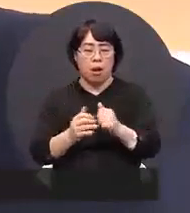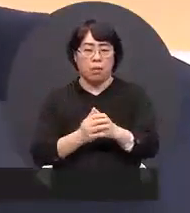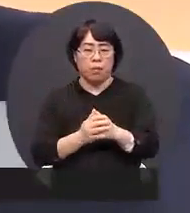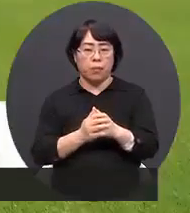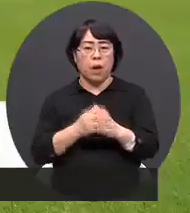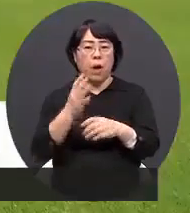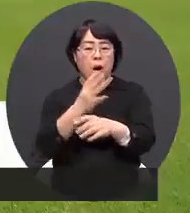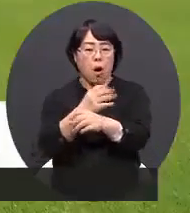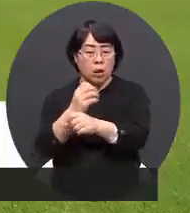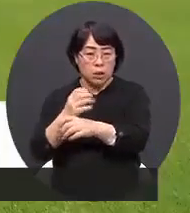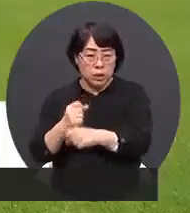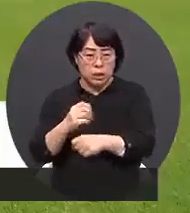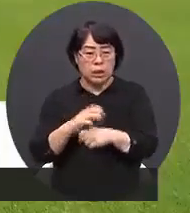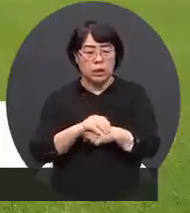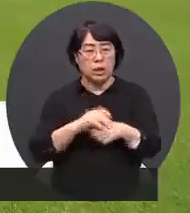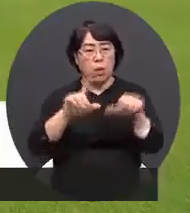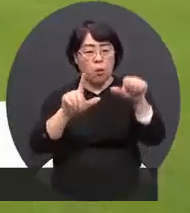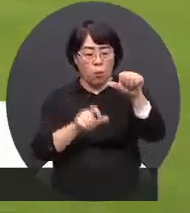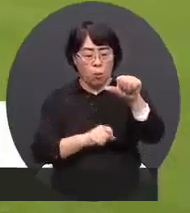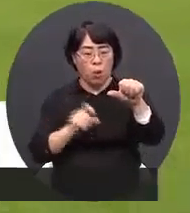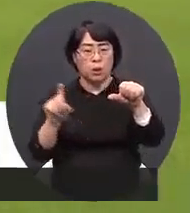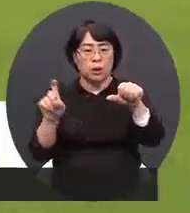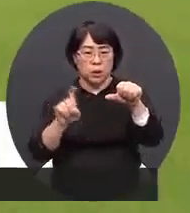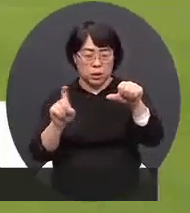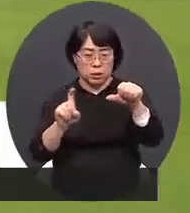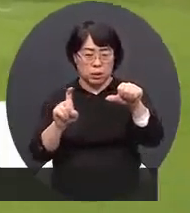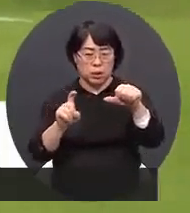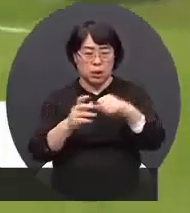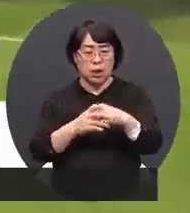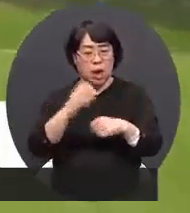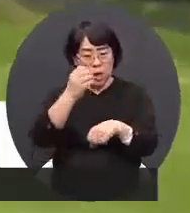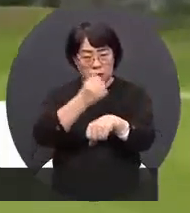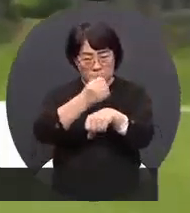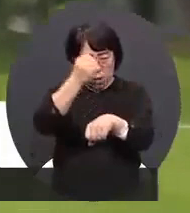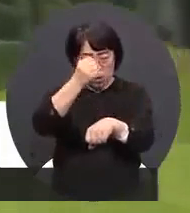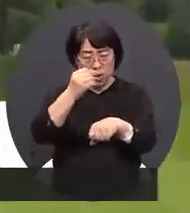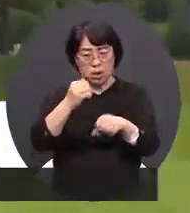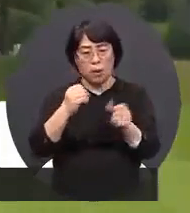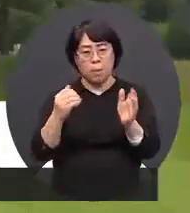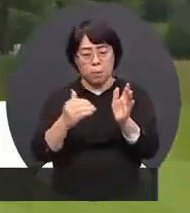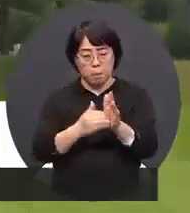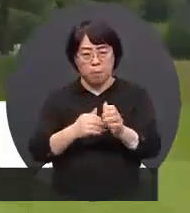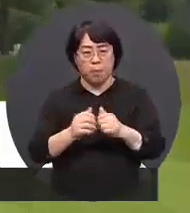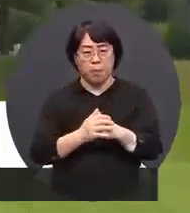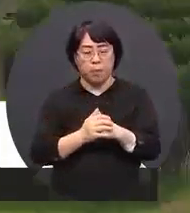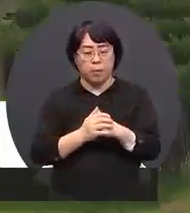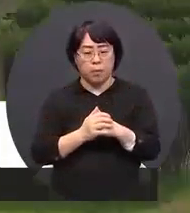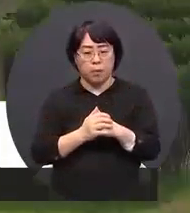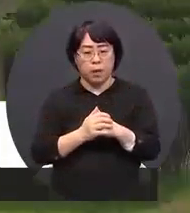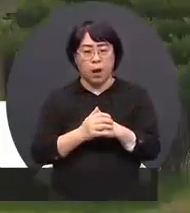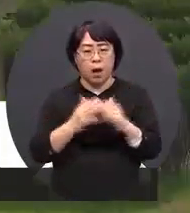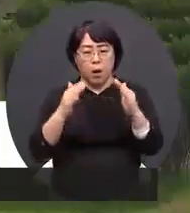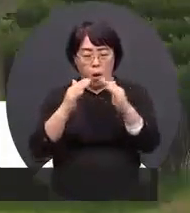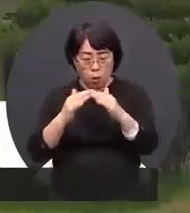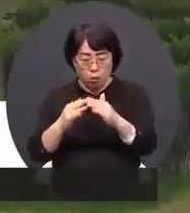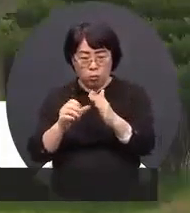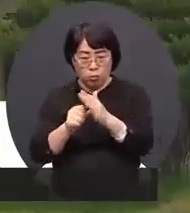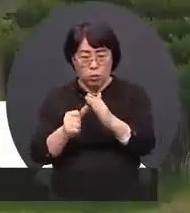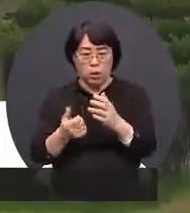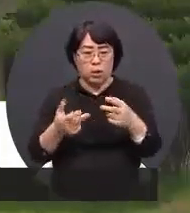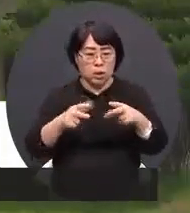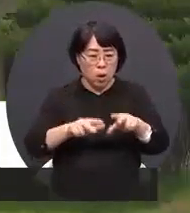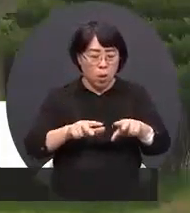시점은 대통령 임기가 시작되는 5월 10일 0시 로 못 박았습니다 건물은 물론 정원 등이